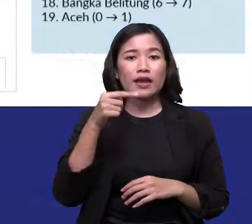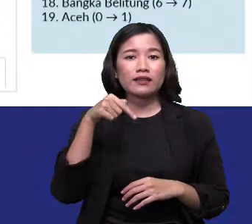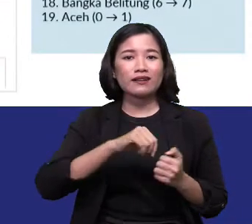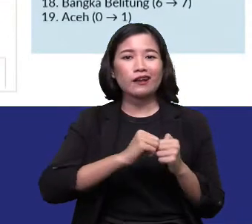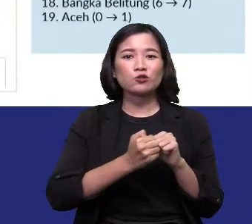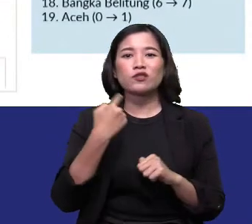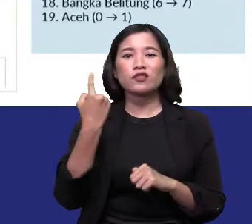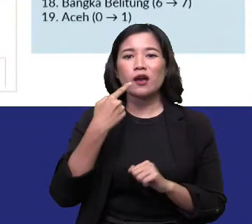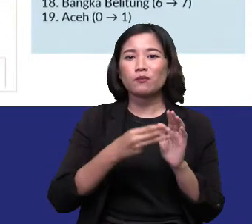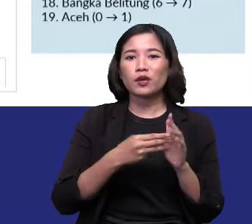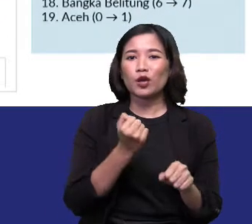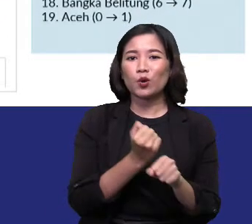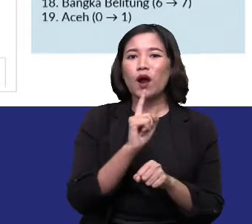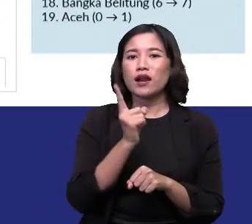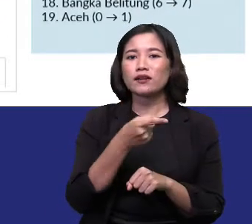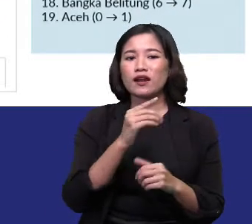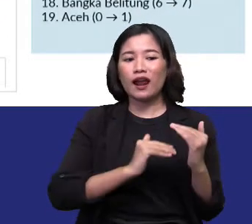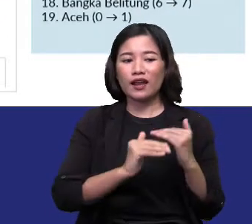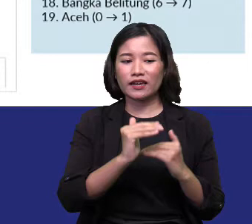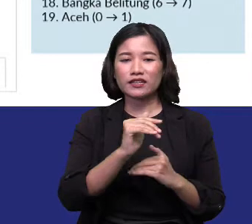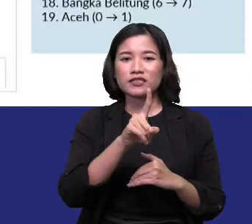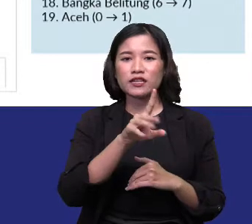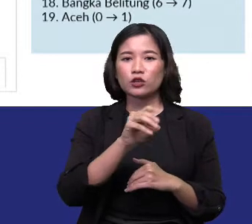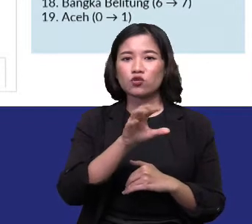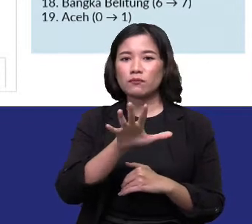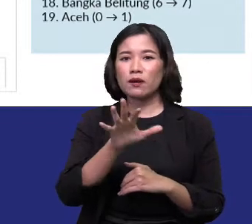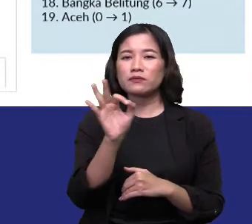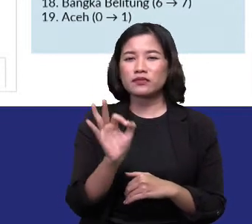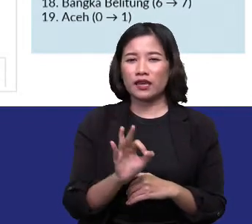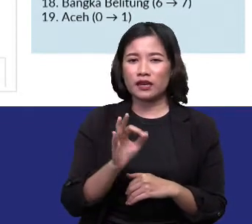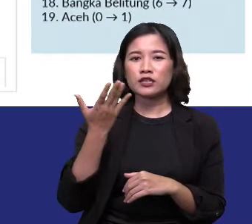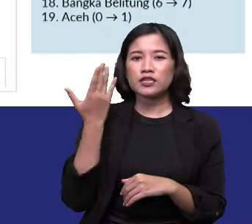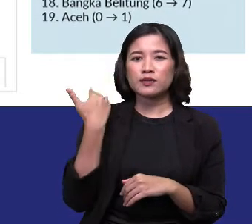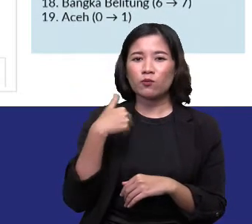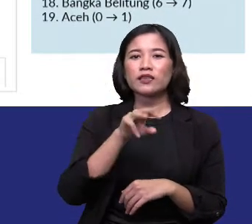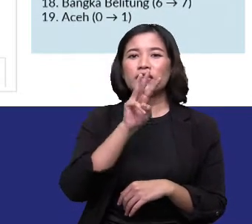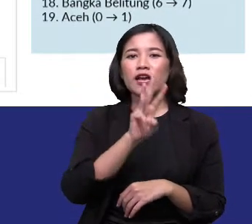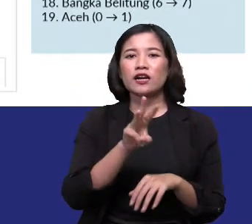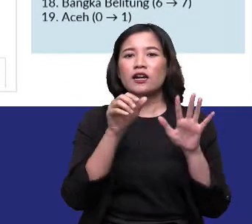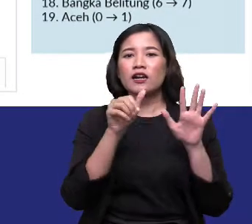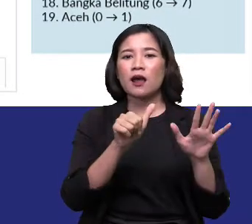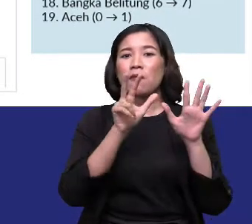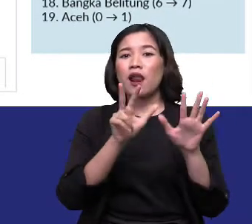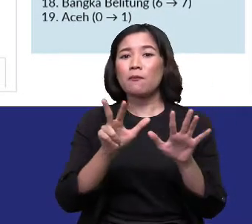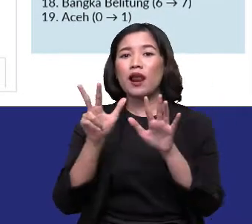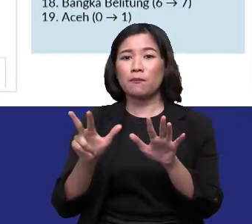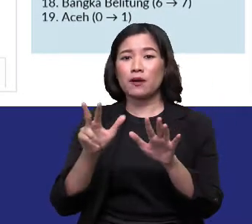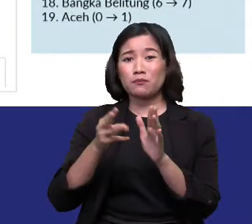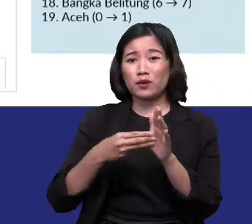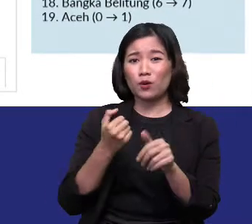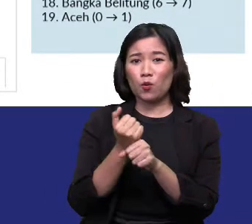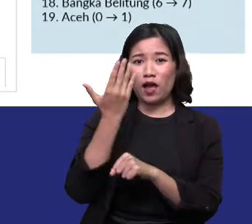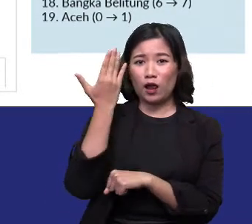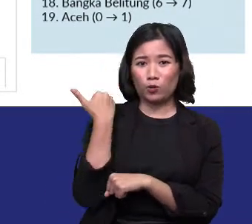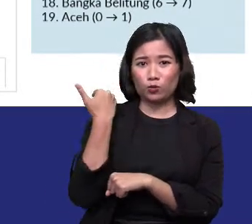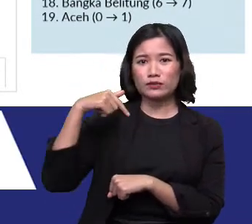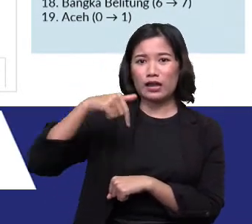sebesar 105 persen dari sebelumnya 3688 pada minggu lalu